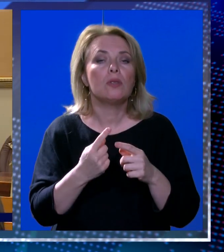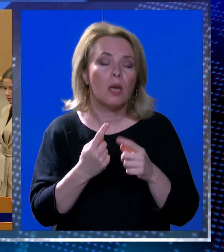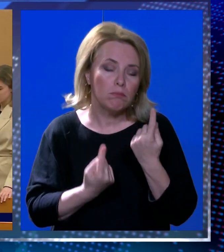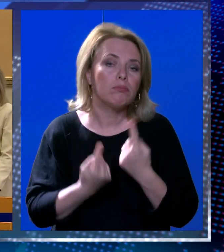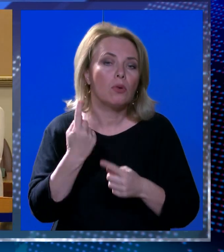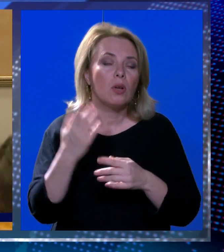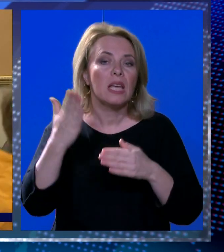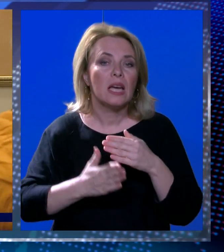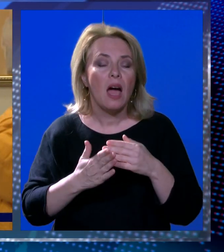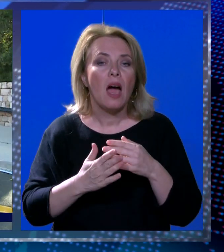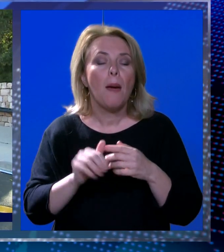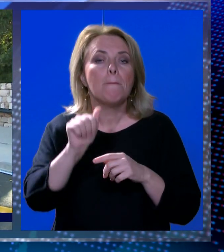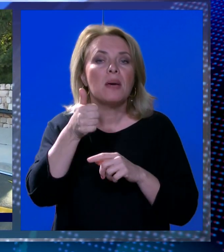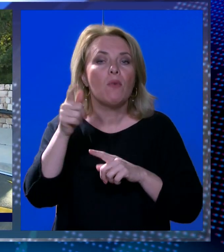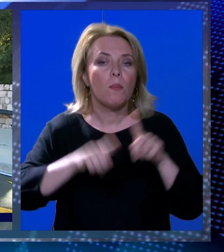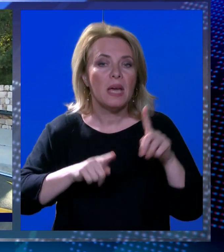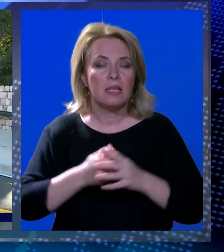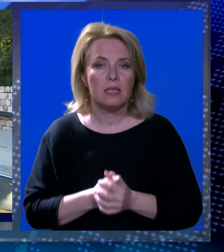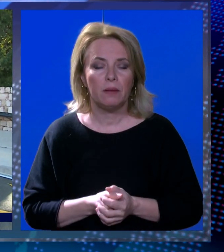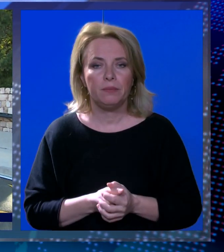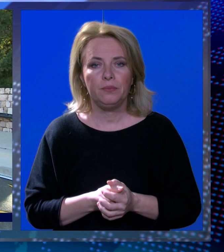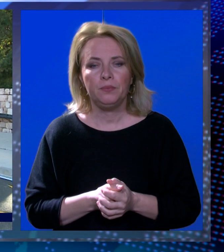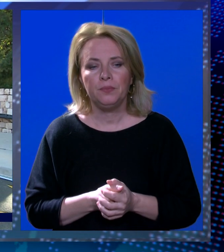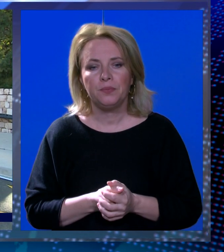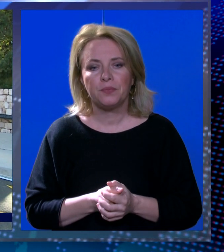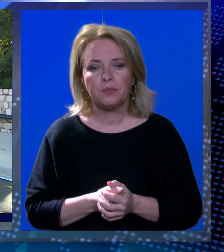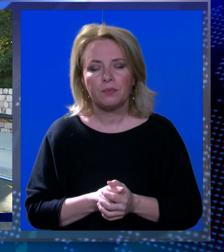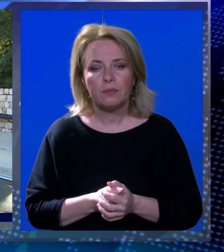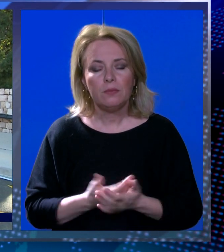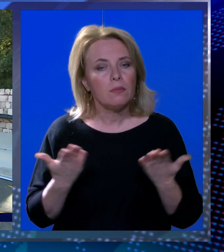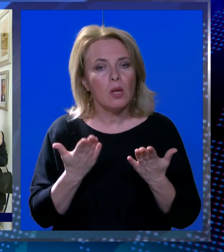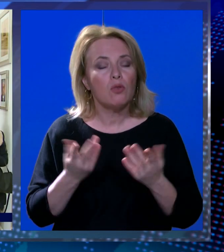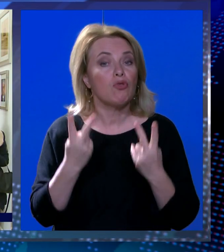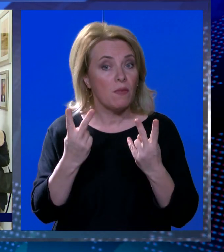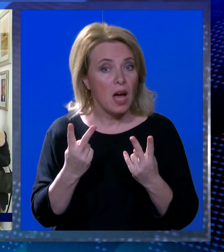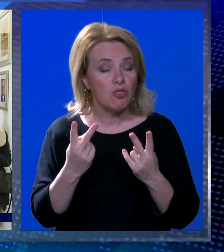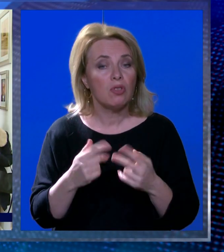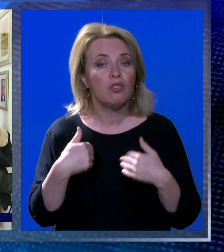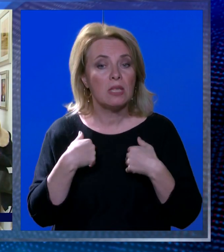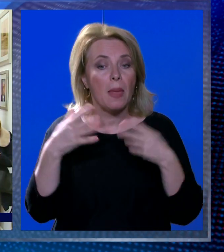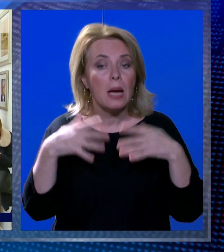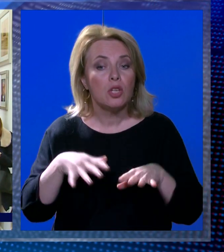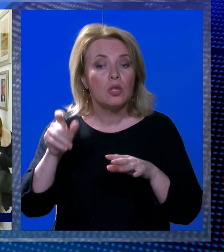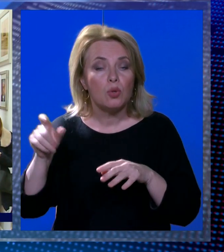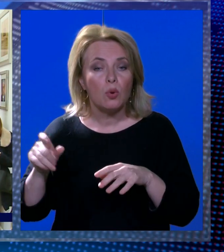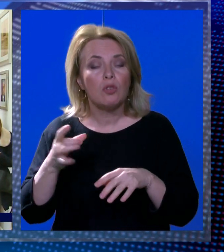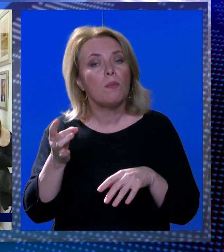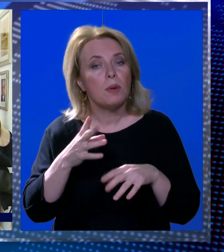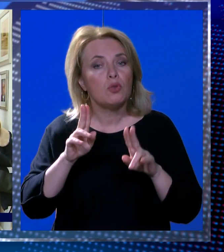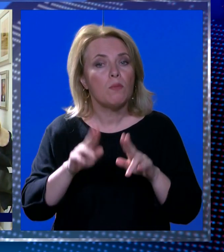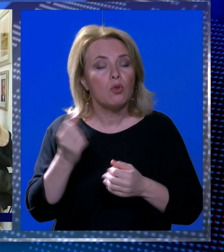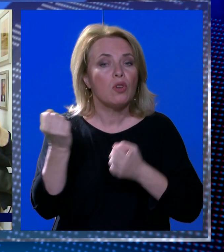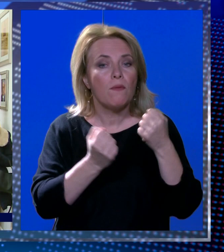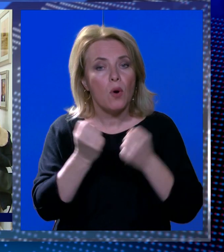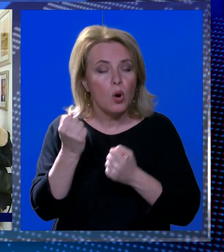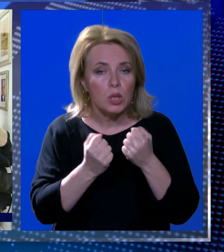krajem siječnja, dodavši kako je to u više navrata već rekao. Evo podsjetnika. Ono što je ključno da će se naši sugrađani vrlo